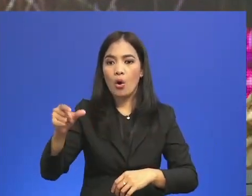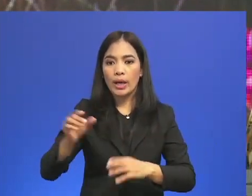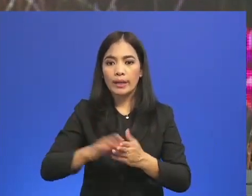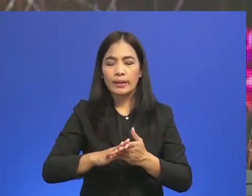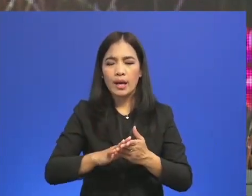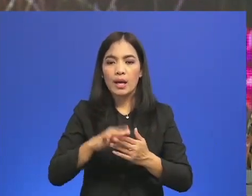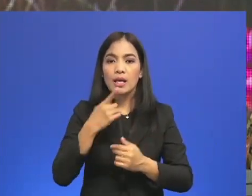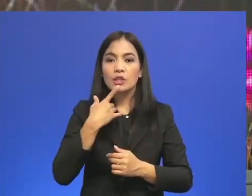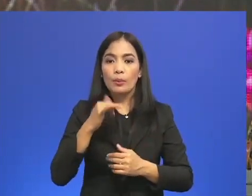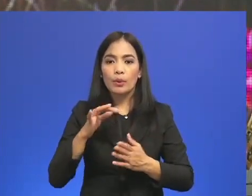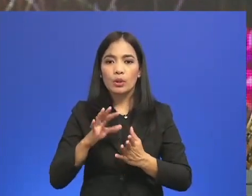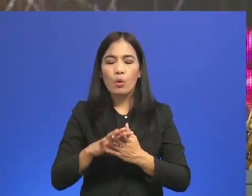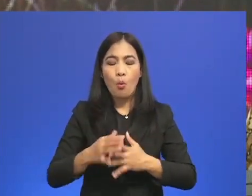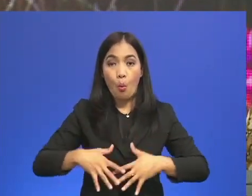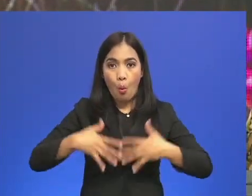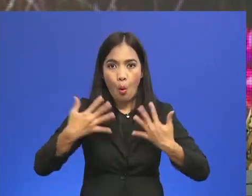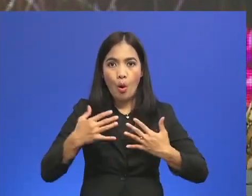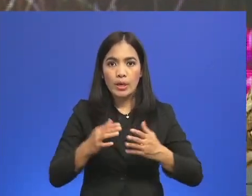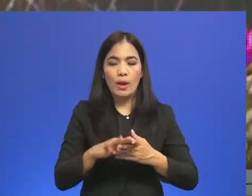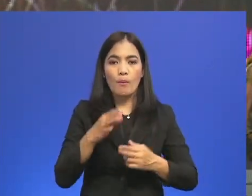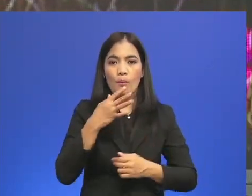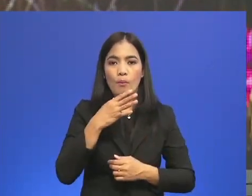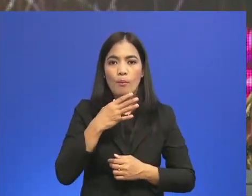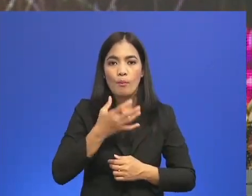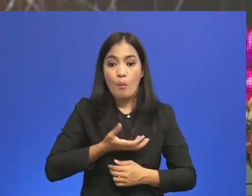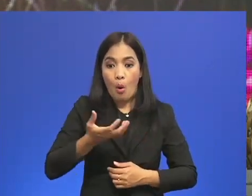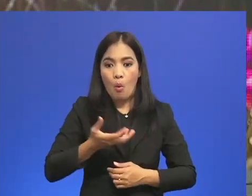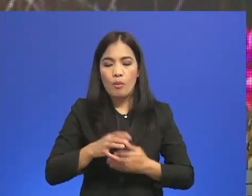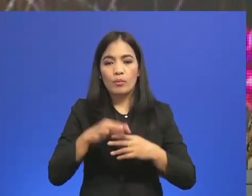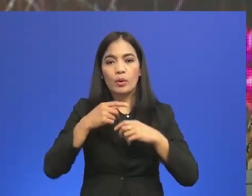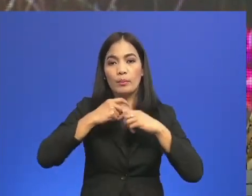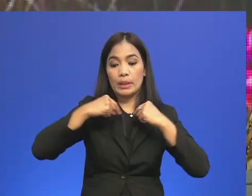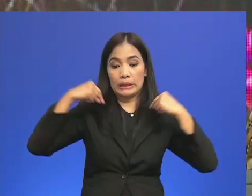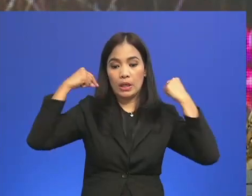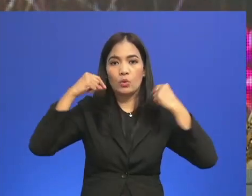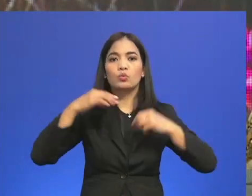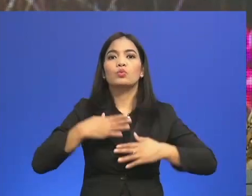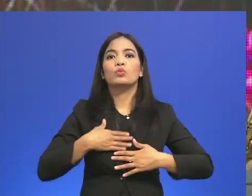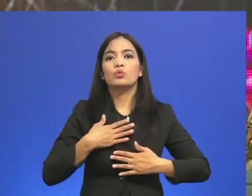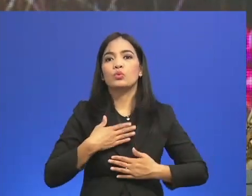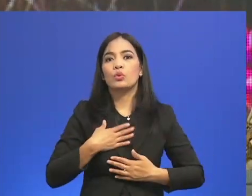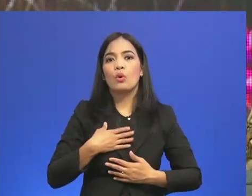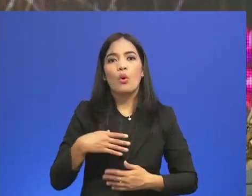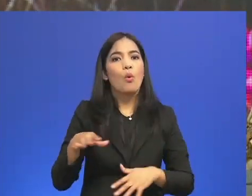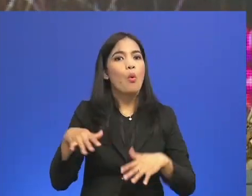gila perhiasan juga. Jadi kalau Anda pakai perhiasan, orang sampai...